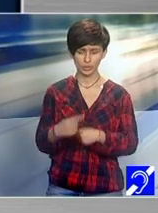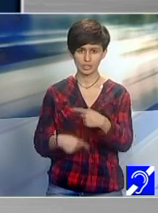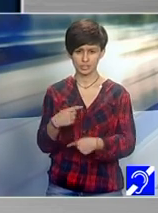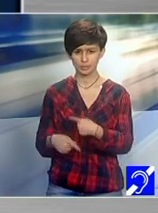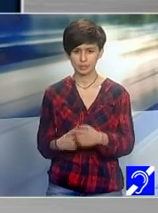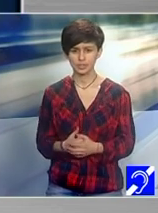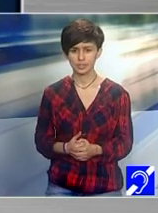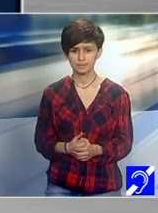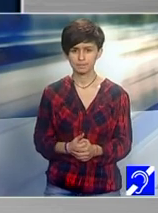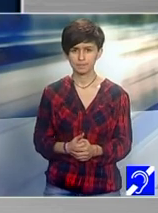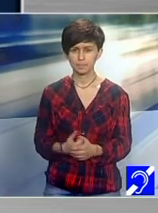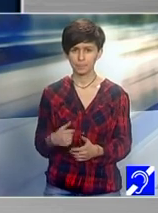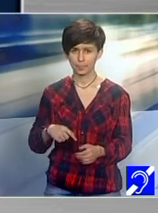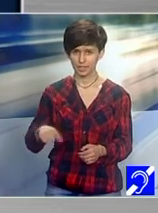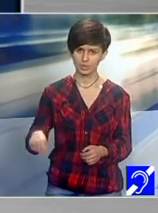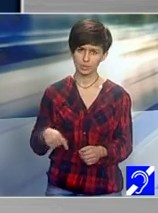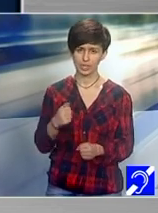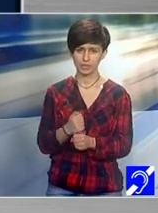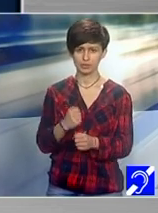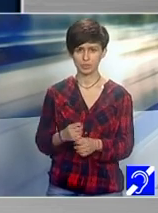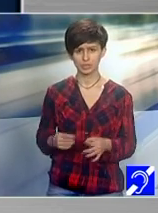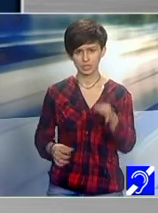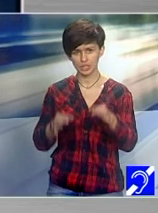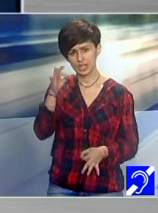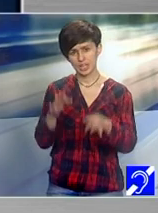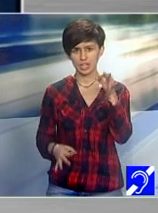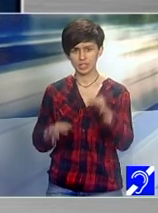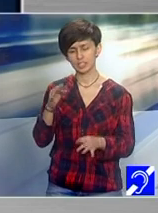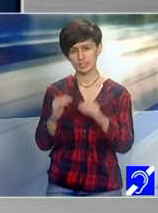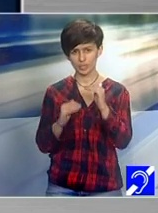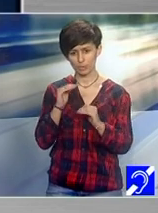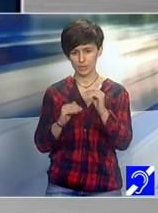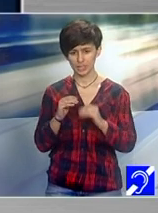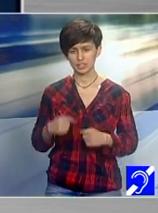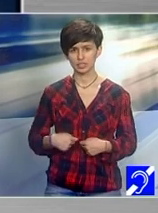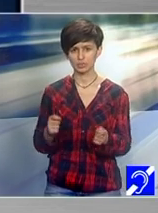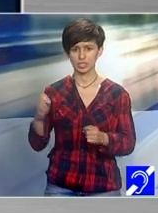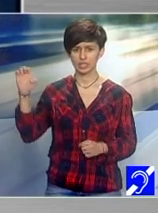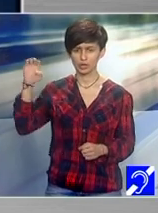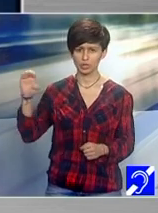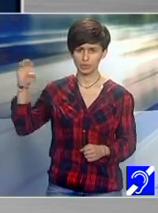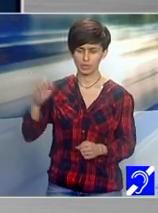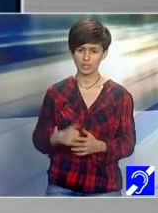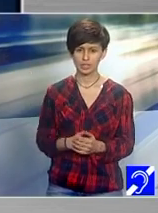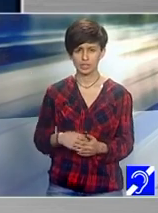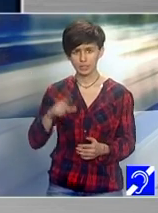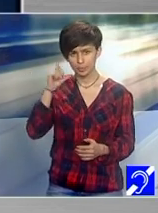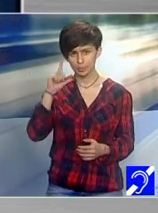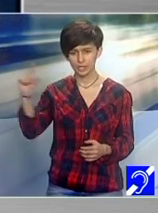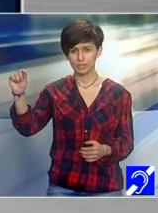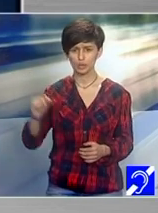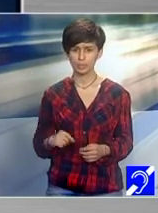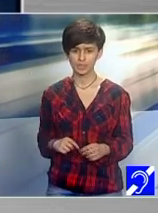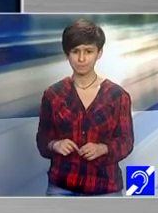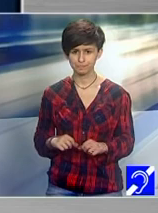că milităm. Am făcut analize comparate a sistemului sanitar din toată Europa. Mergem la Federația Europeană, unde începem cu sisteme